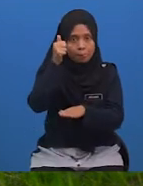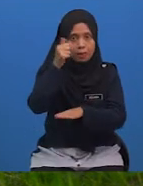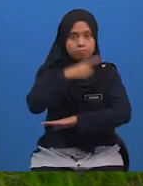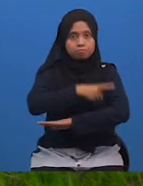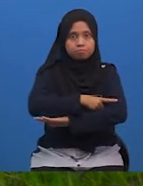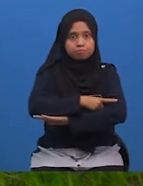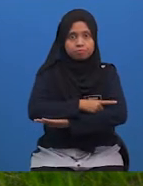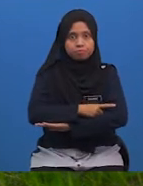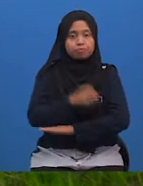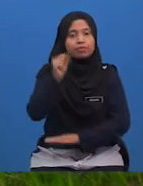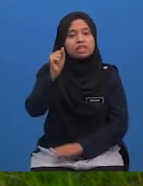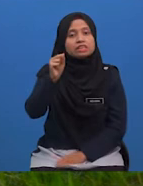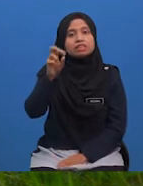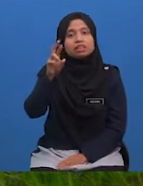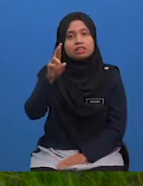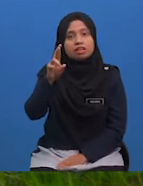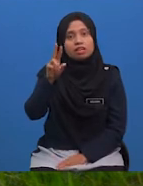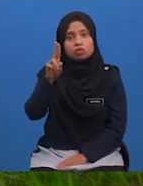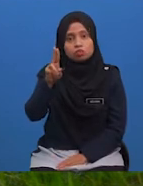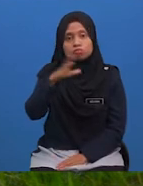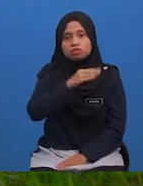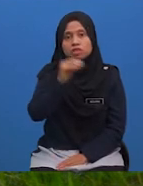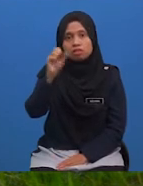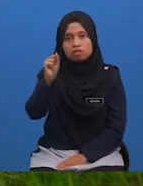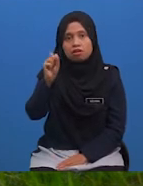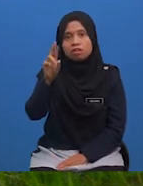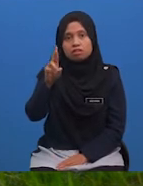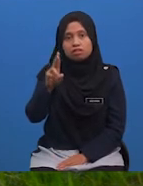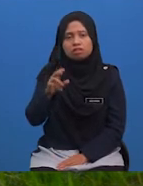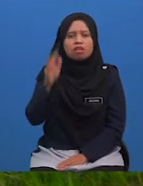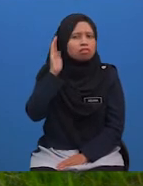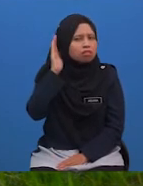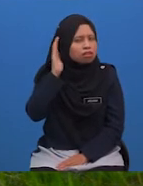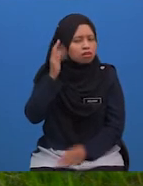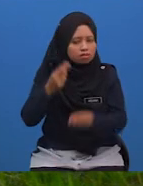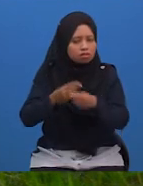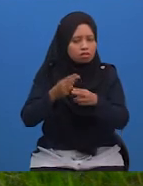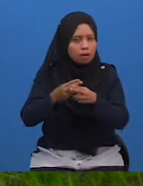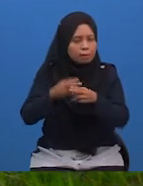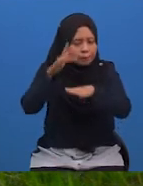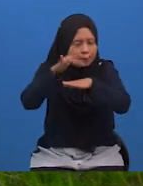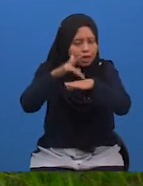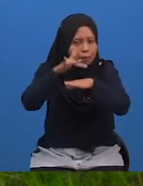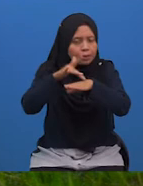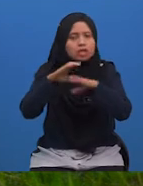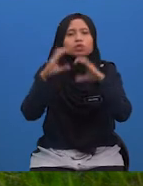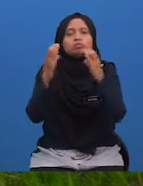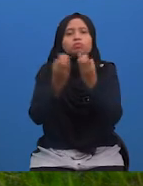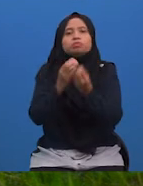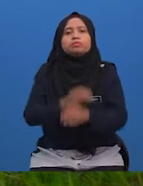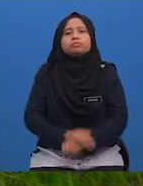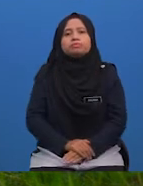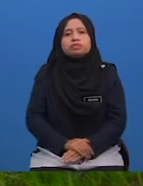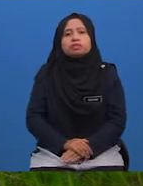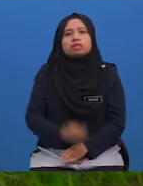hari, Sang Ranggu dan Ranggi kedengaran nama mereka diseru oleh kumpulannya.